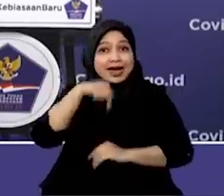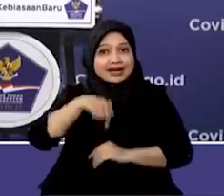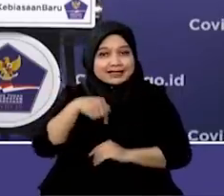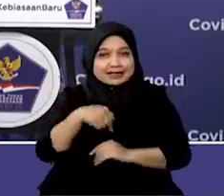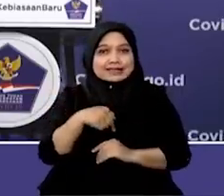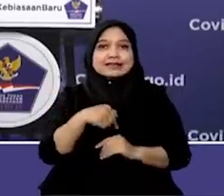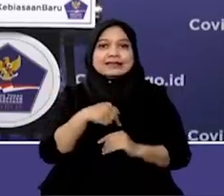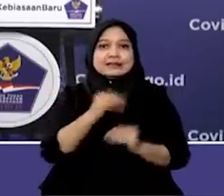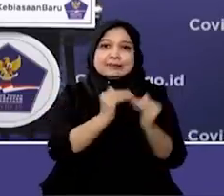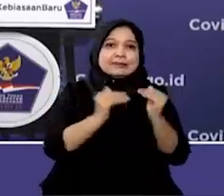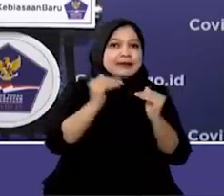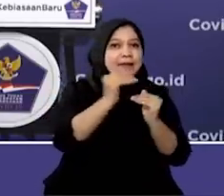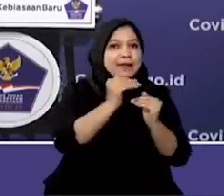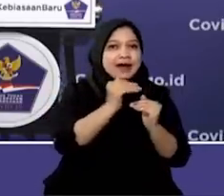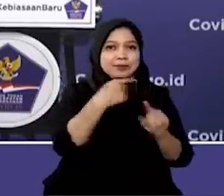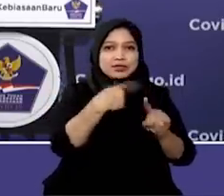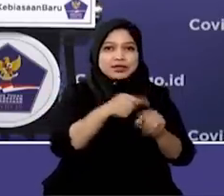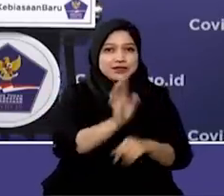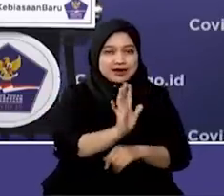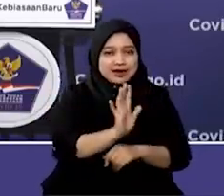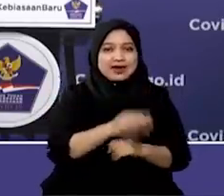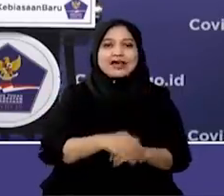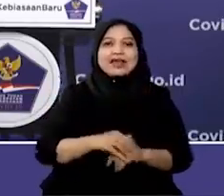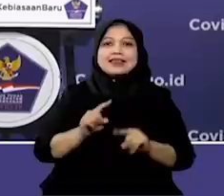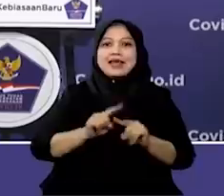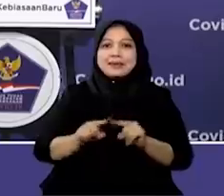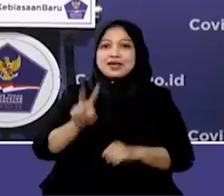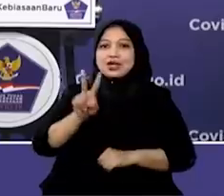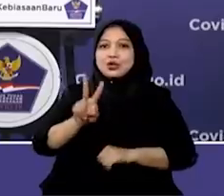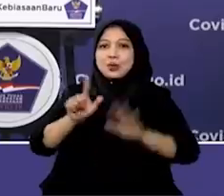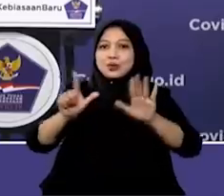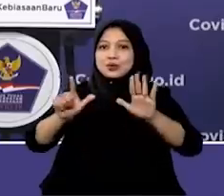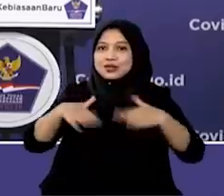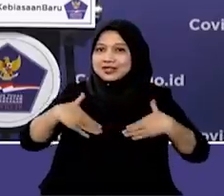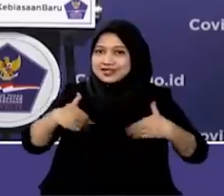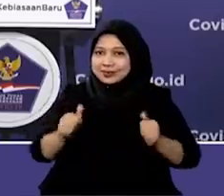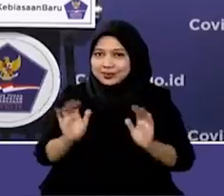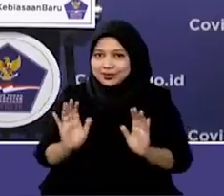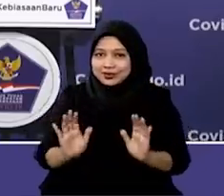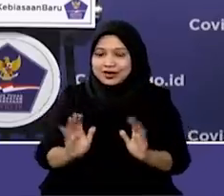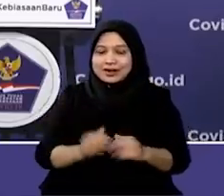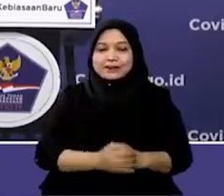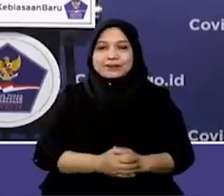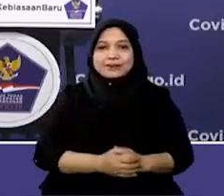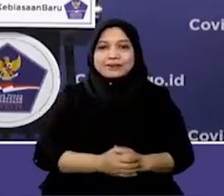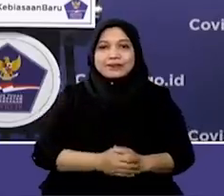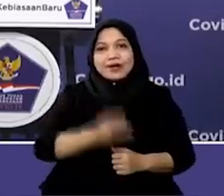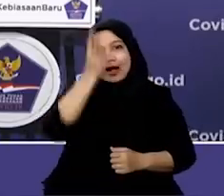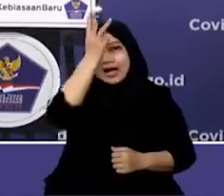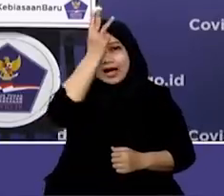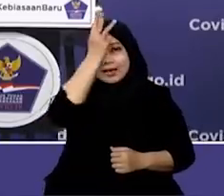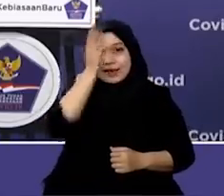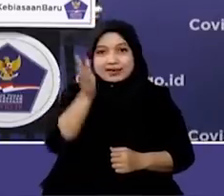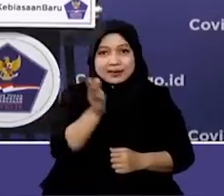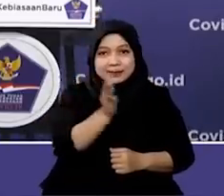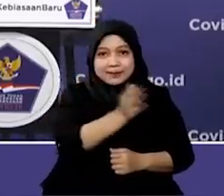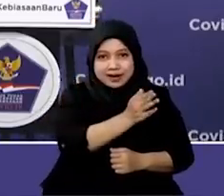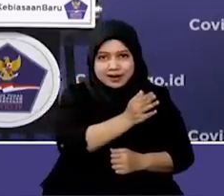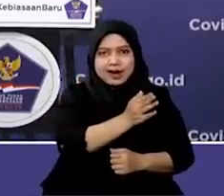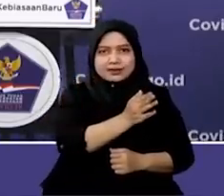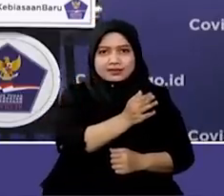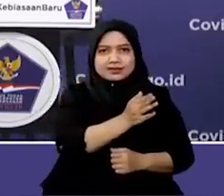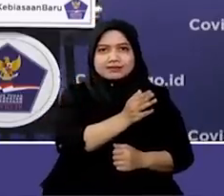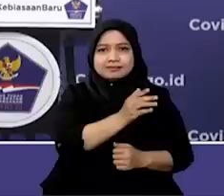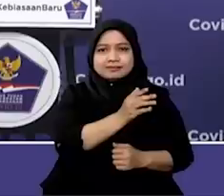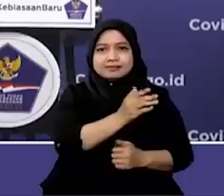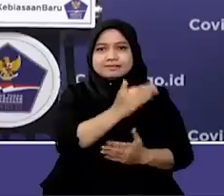melaporkan ada kasus baru 27 orang dilaporkan sembuh di Kalimantan Barat tidak melaporkan